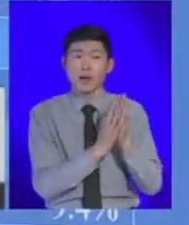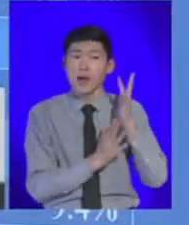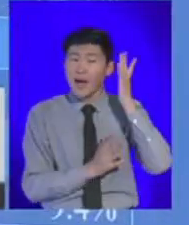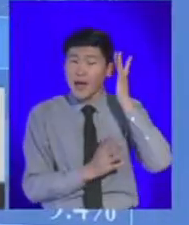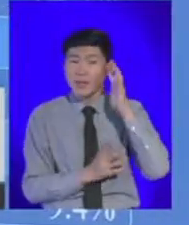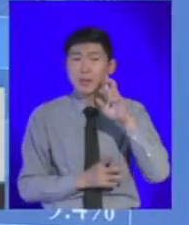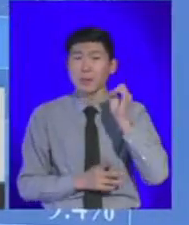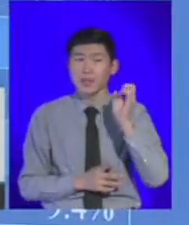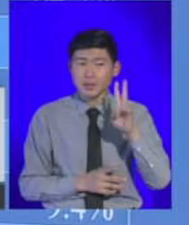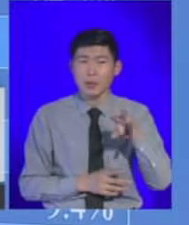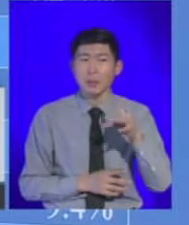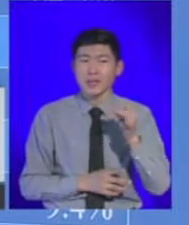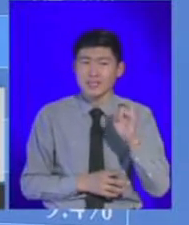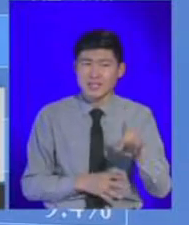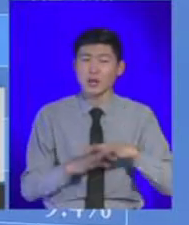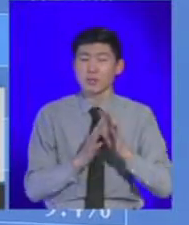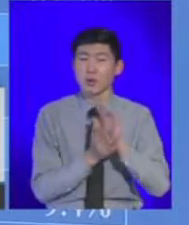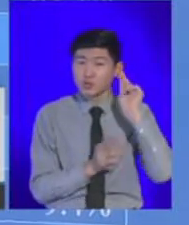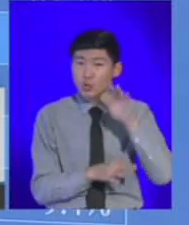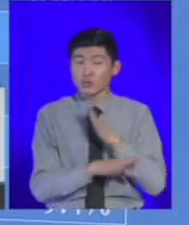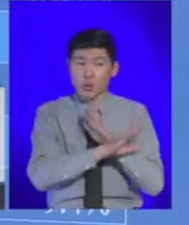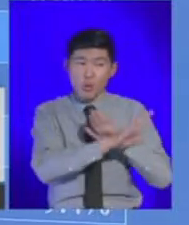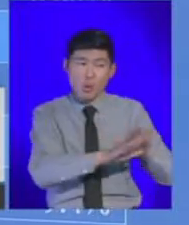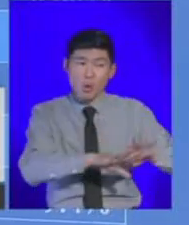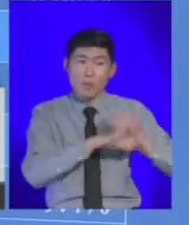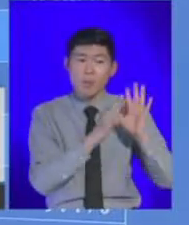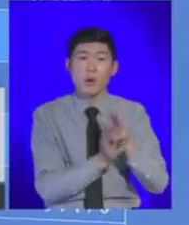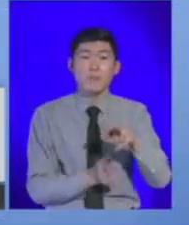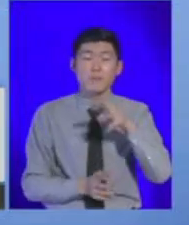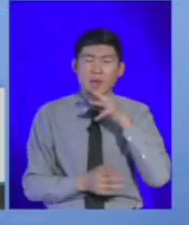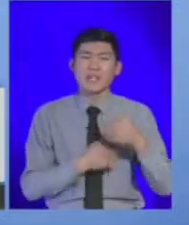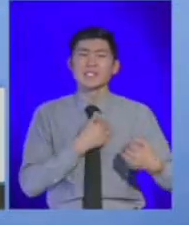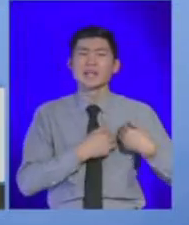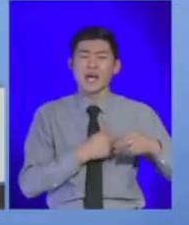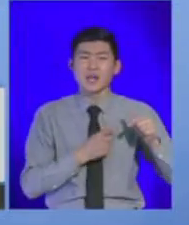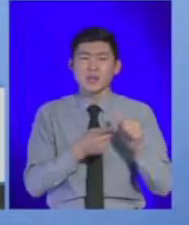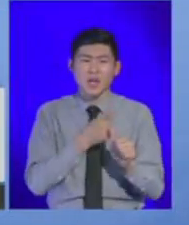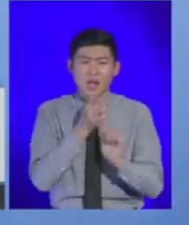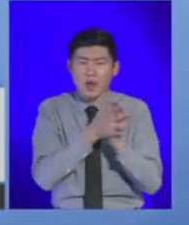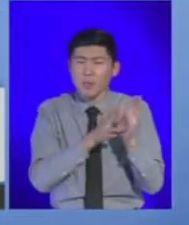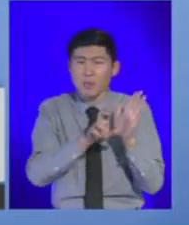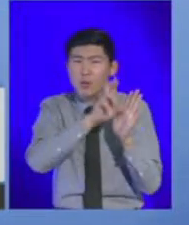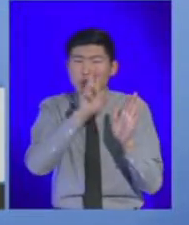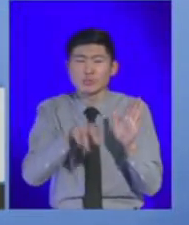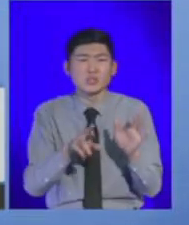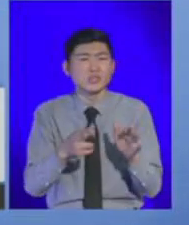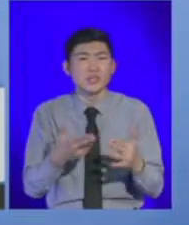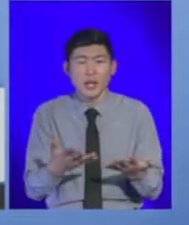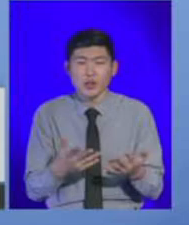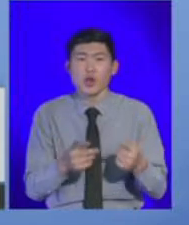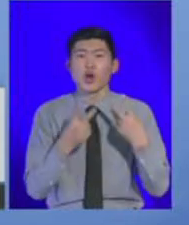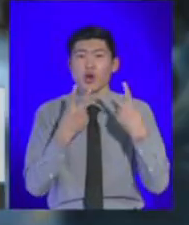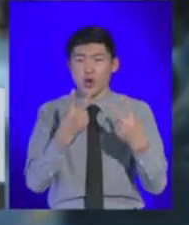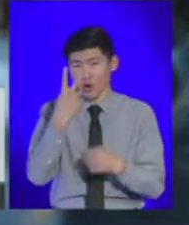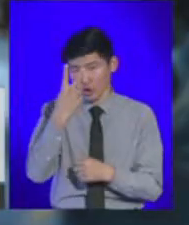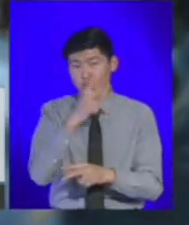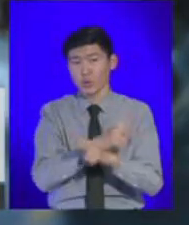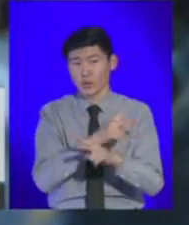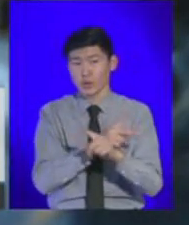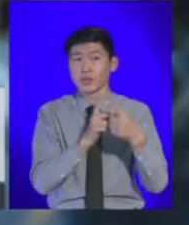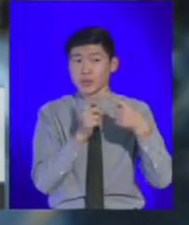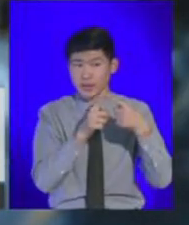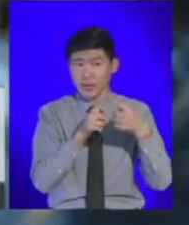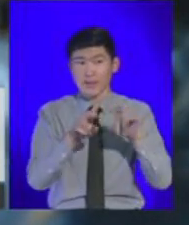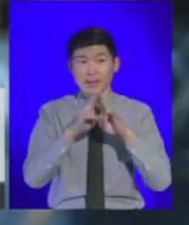бакалавр, магистр, докторантурын хүүхдүүдийн мэдээллүүдийг яагаад нэр өгөх нь болохгүй юм бэ? Хоёр хувь. Нэг нь болохоор нийтийн мэдээллийн